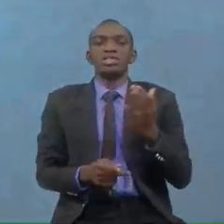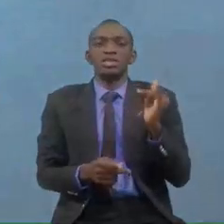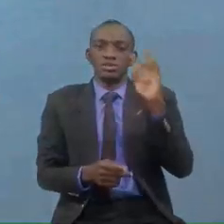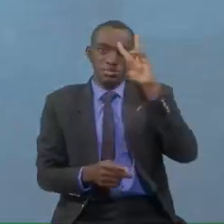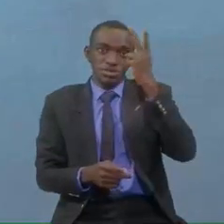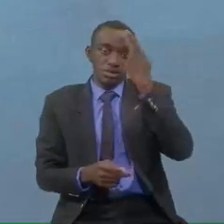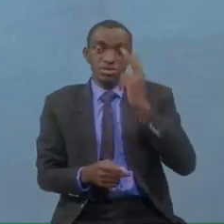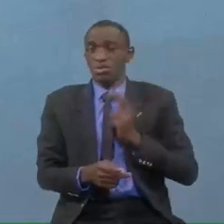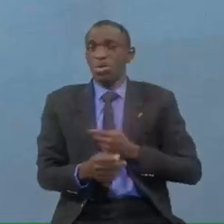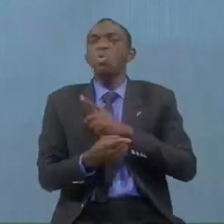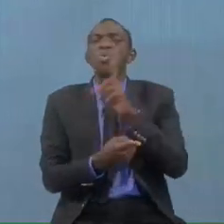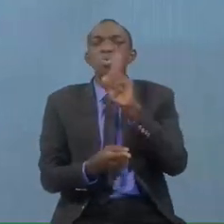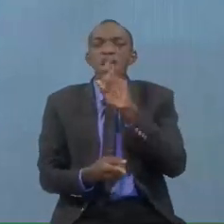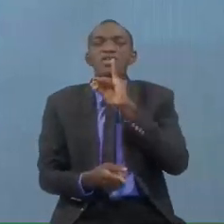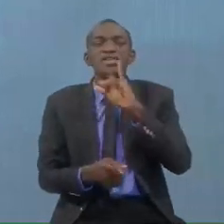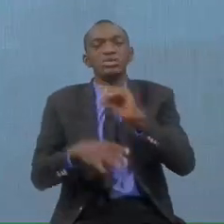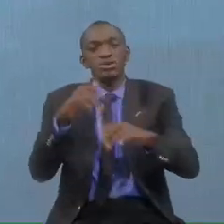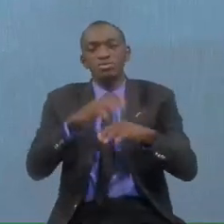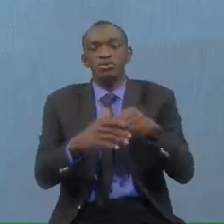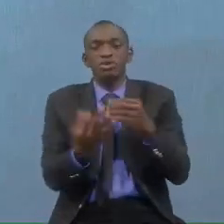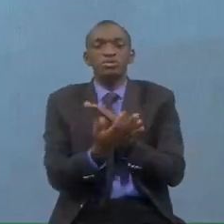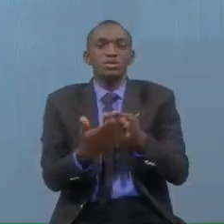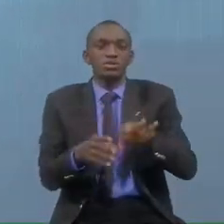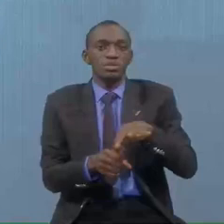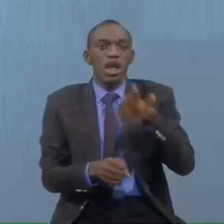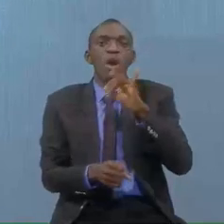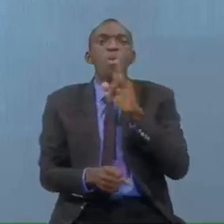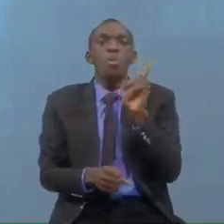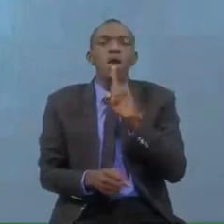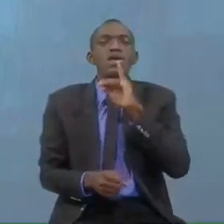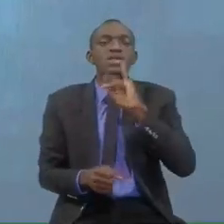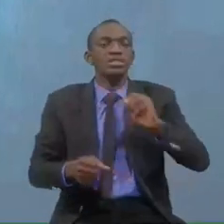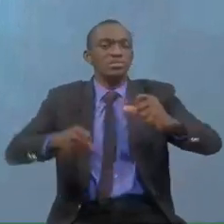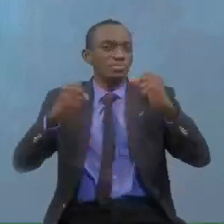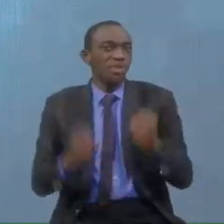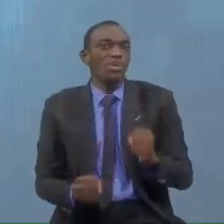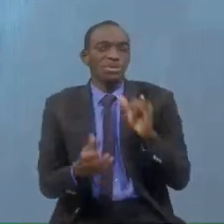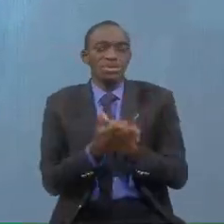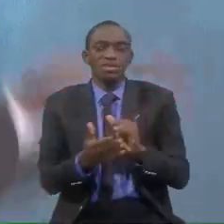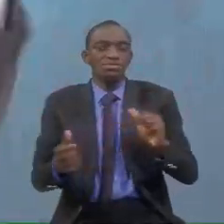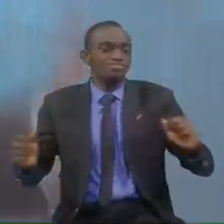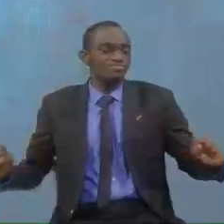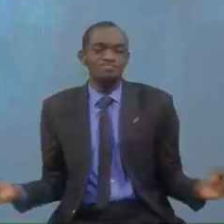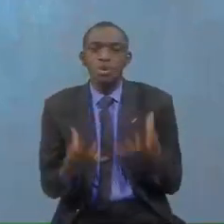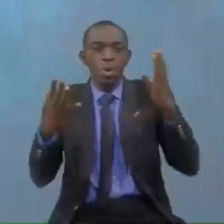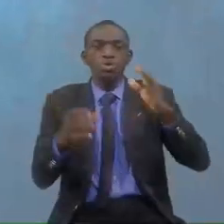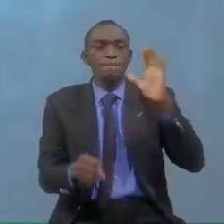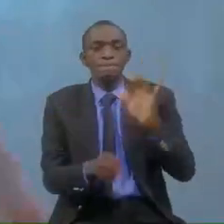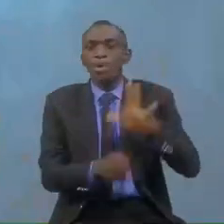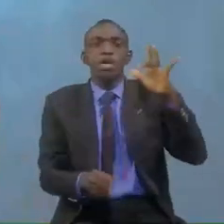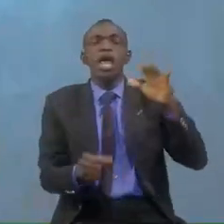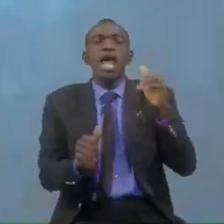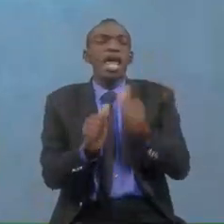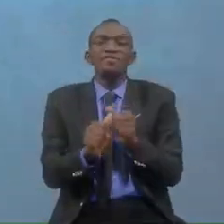Où est la consolation de l'Esprit? Où est la dynamite qui fait sauter toutes choses, qui